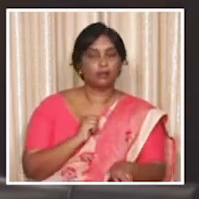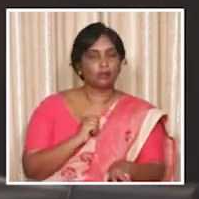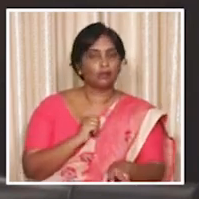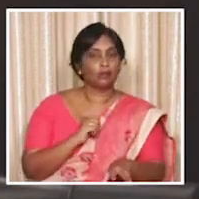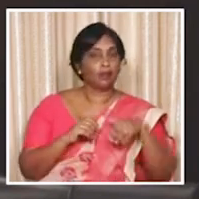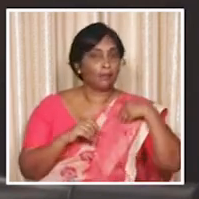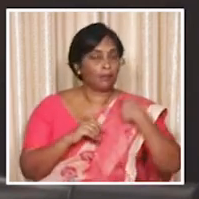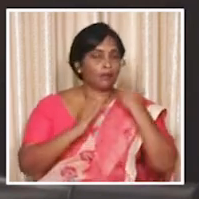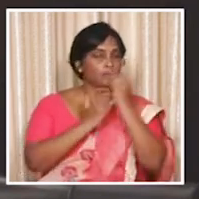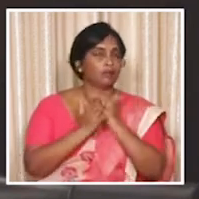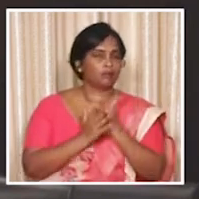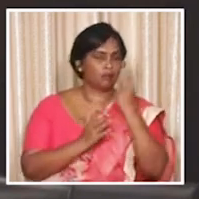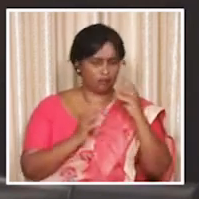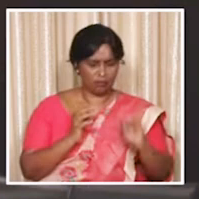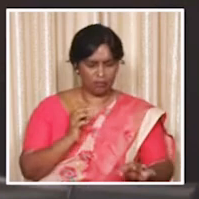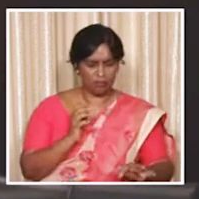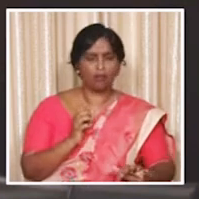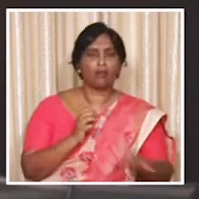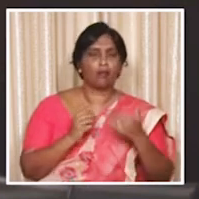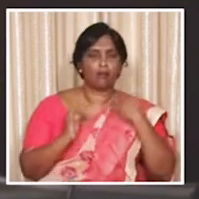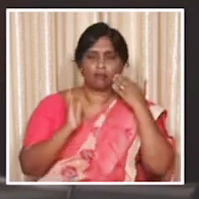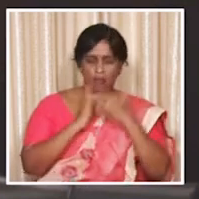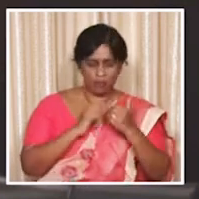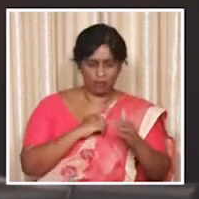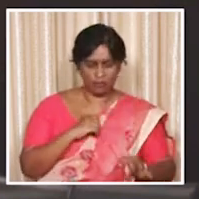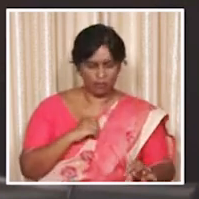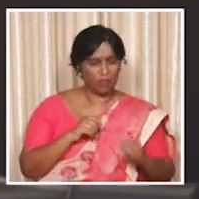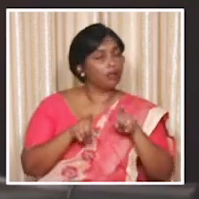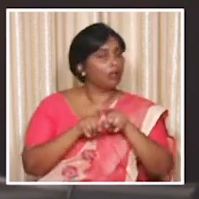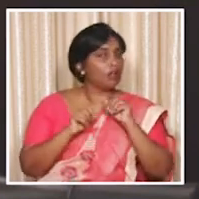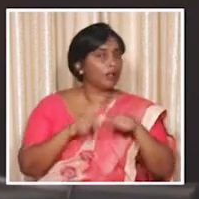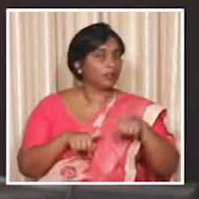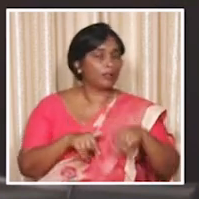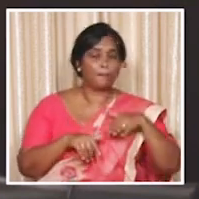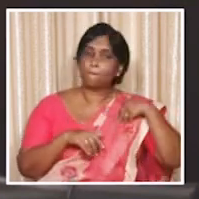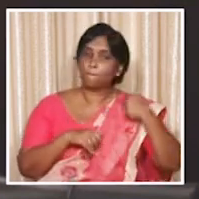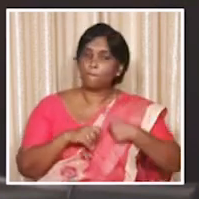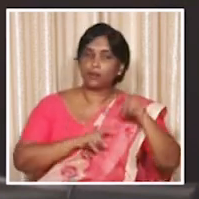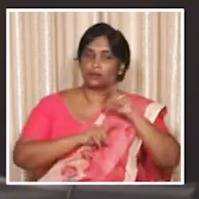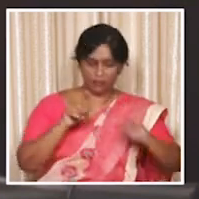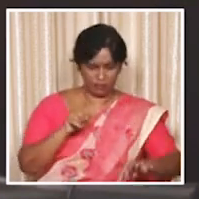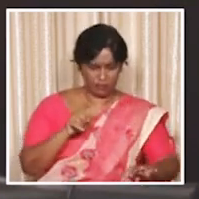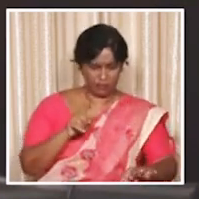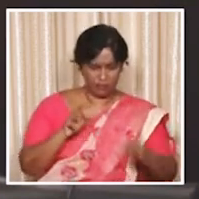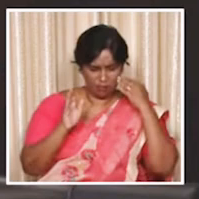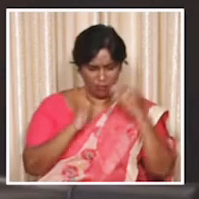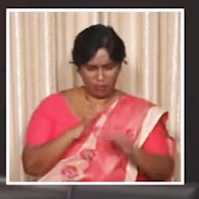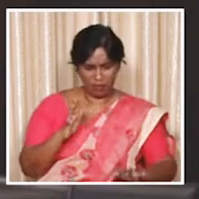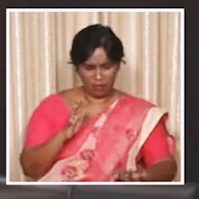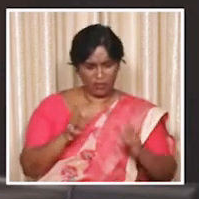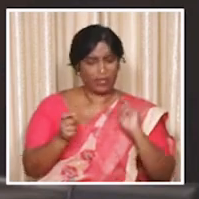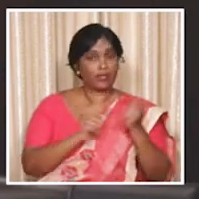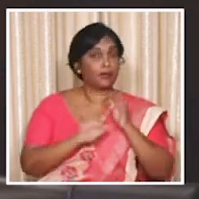මූලික වශයෙන් කරුණු කාරණා කීපයක් පිළිබඳ අපේ අවධානය යොමු කළා. ඒ තමයි දැනට මූලික වශයෙන් කතාබහට ලක් වෙලා තියෙන මේ